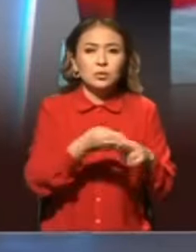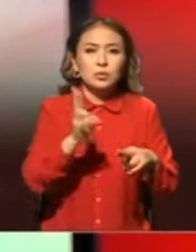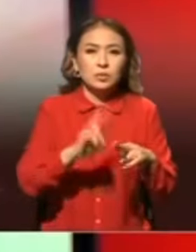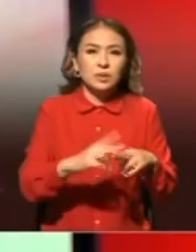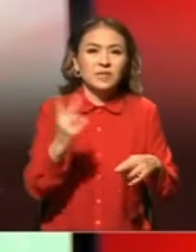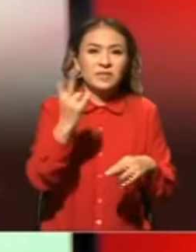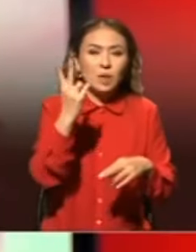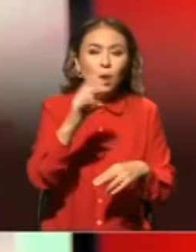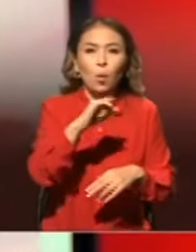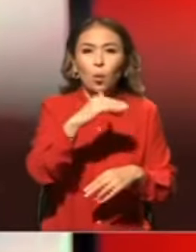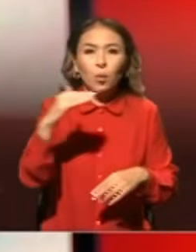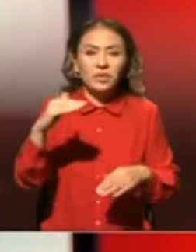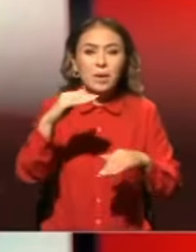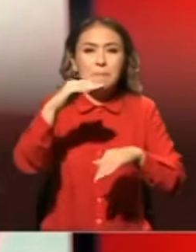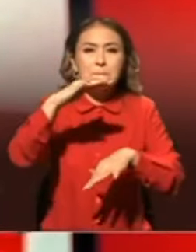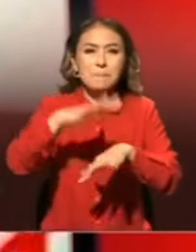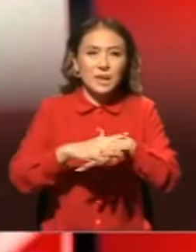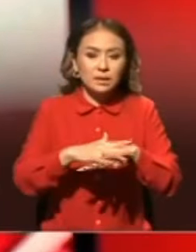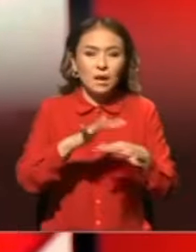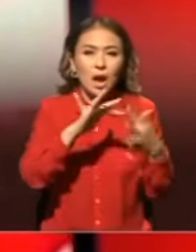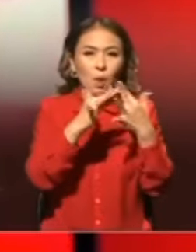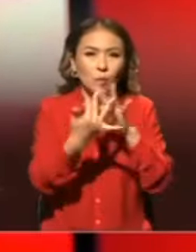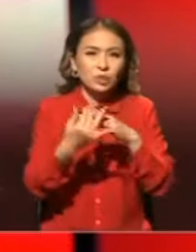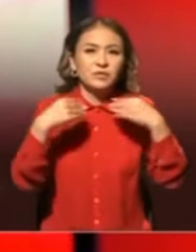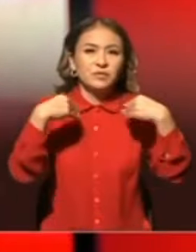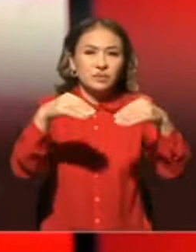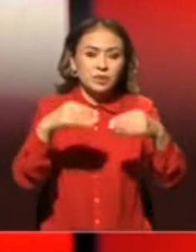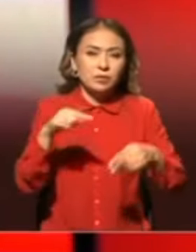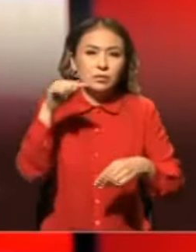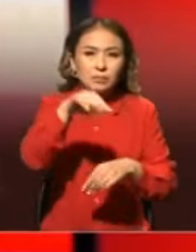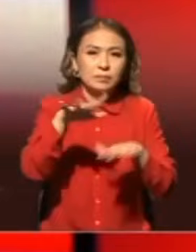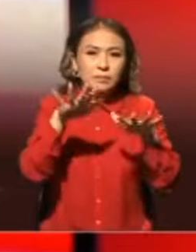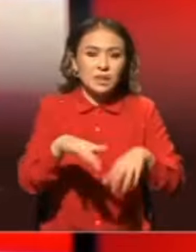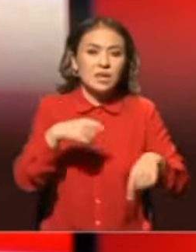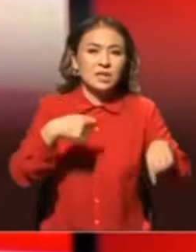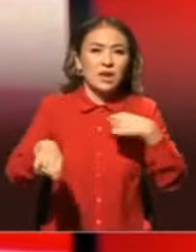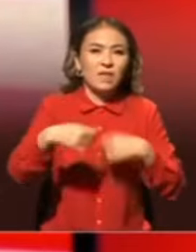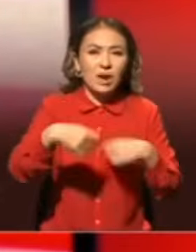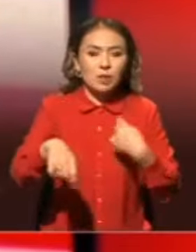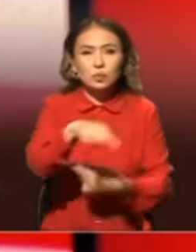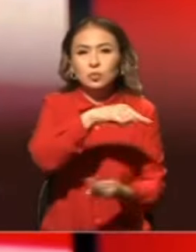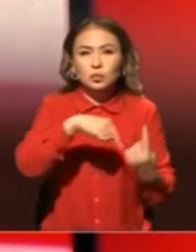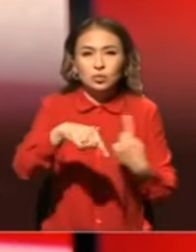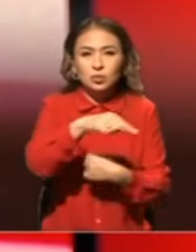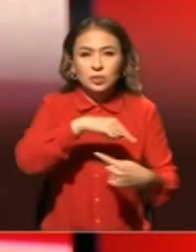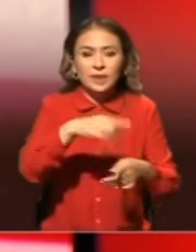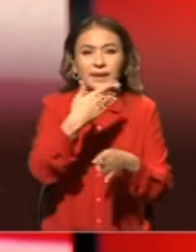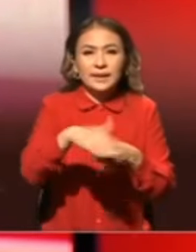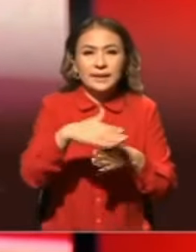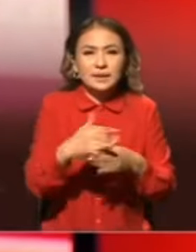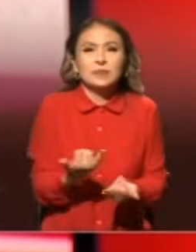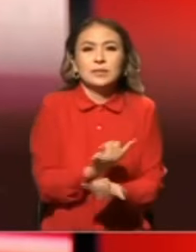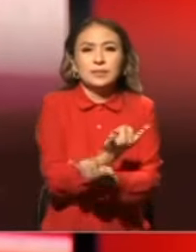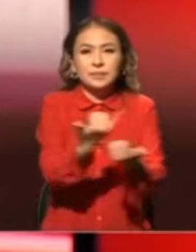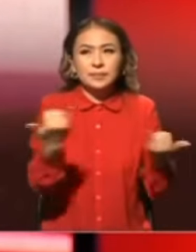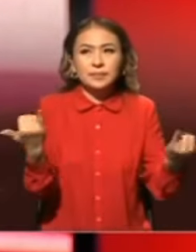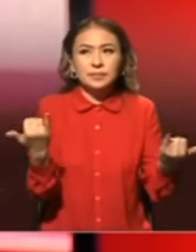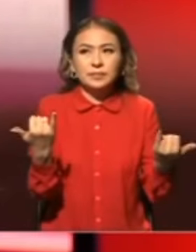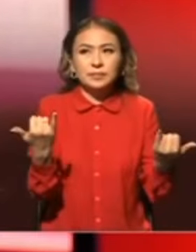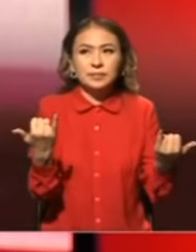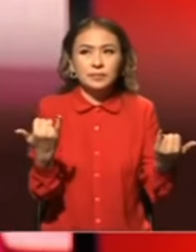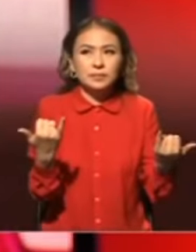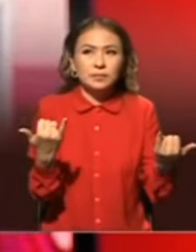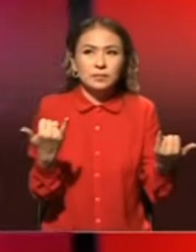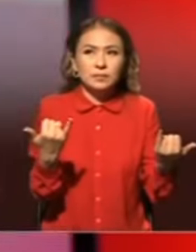Сондықтан екінші деңгейдегі банктер ауыл шаруашылық ауылға барып, ауыл шаруашылық тауар өндірушілерді еселендіріп, еселендіріп